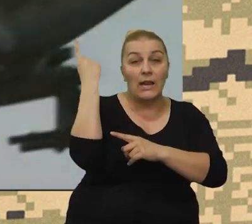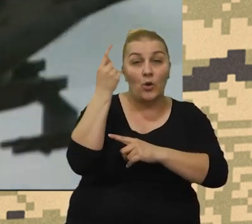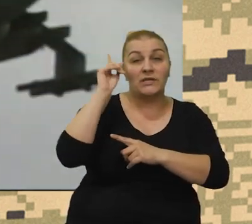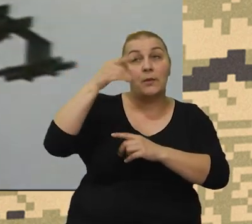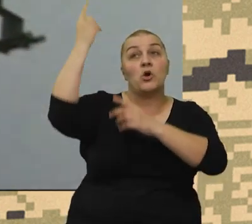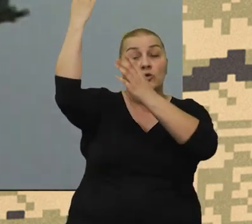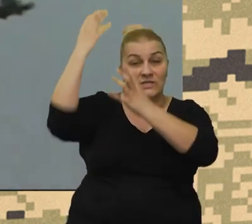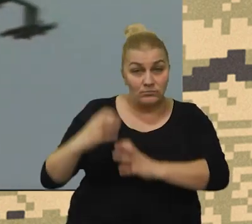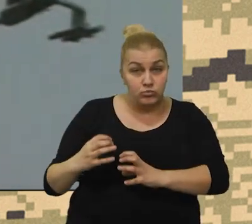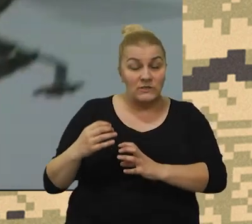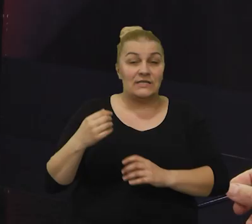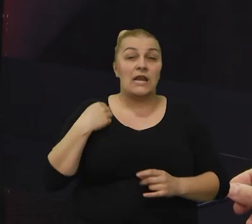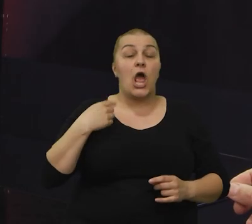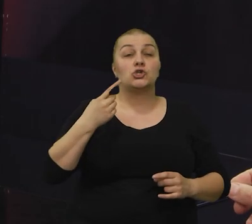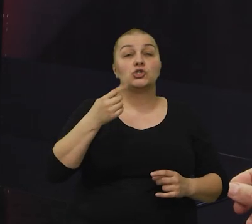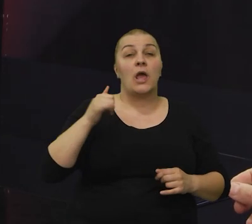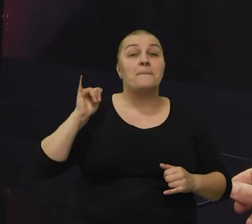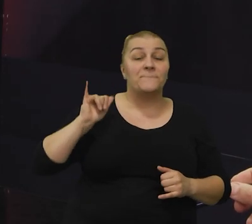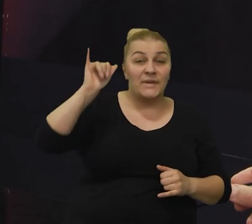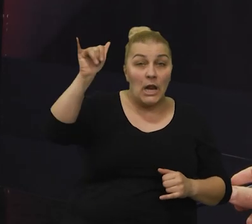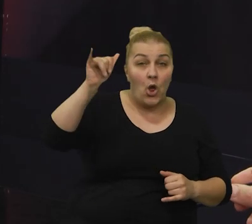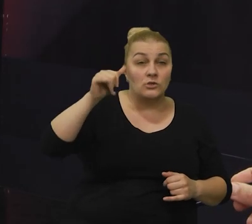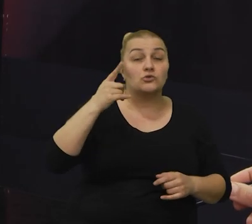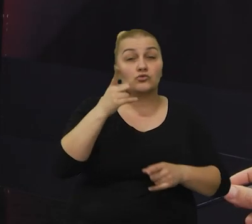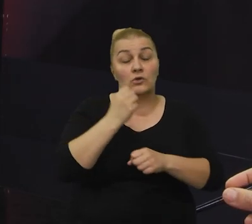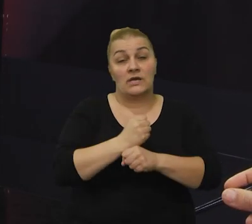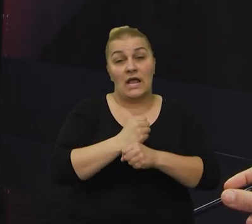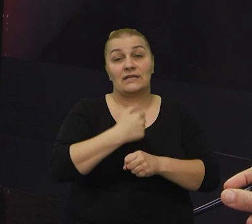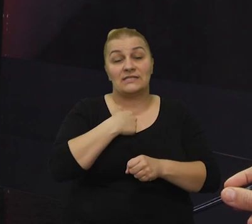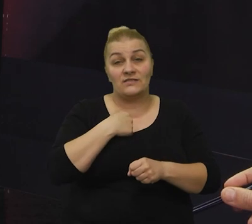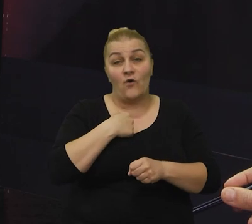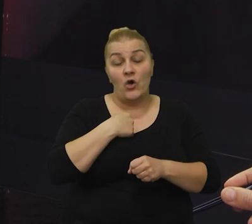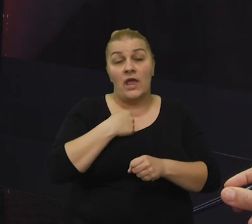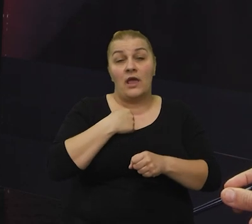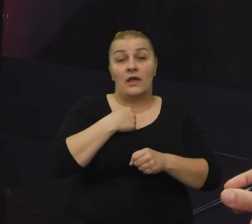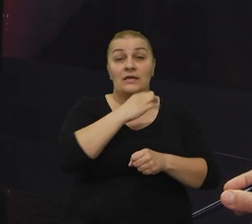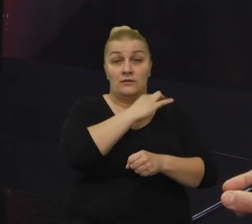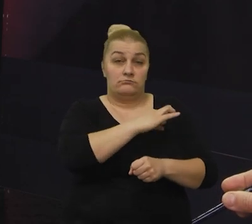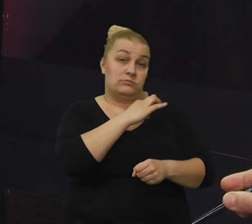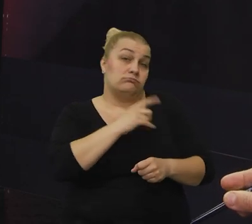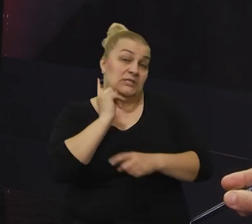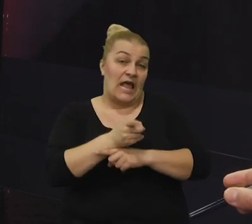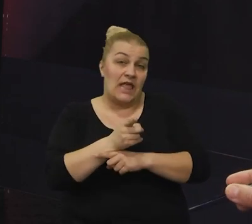ih prizemlje. Naše pilote nekad su, da izvršavaju svoj borbeni zadatak, su isključili